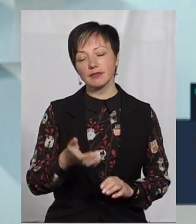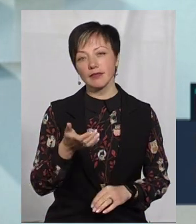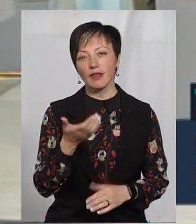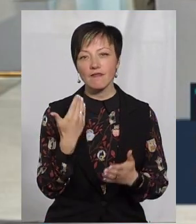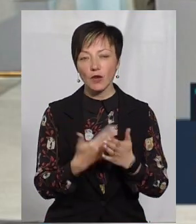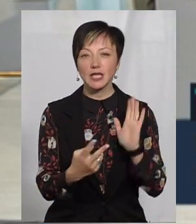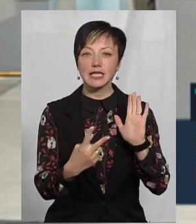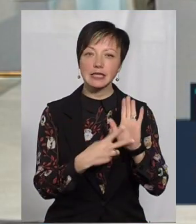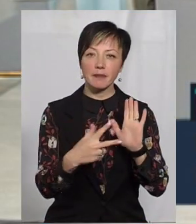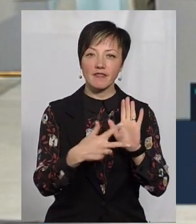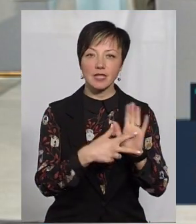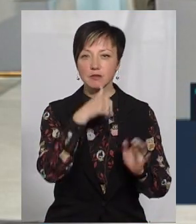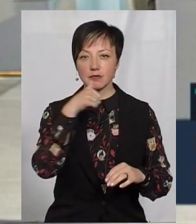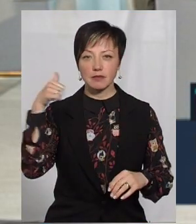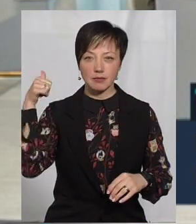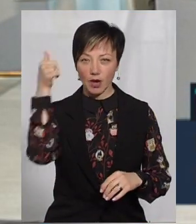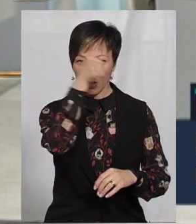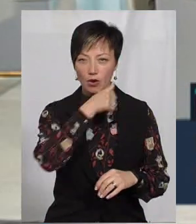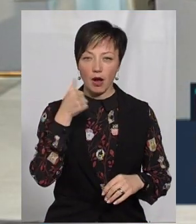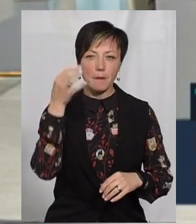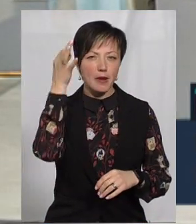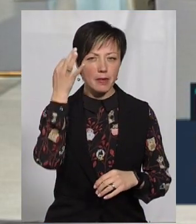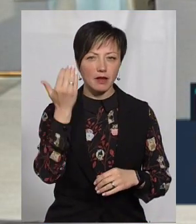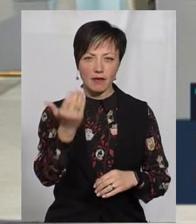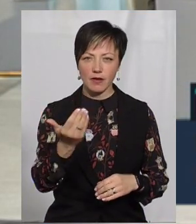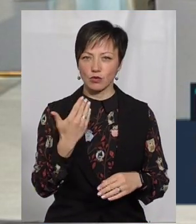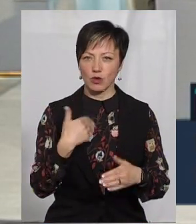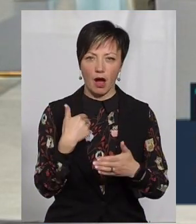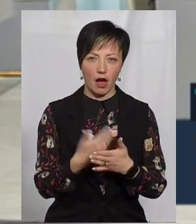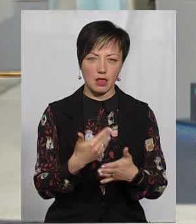років 7-8 пам'ятаю вас таким громадсько-активним.